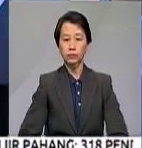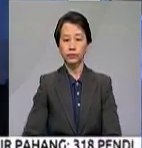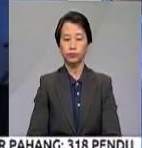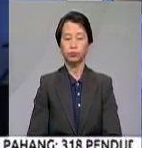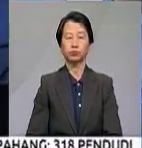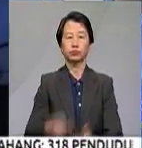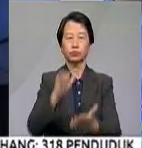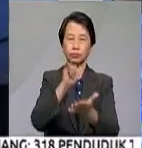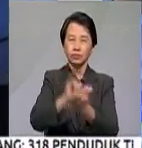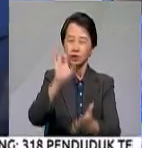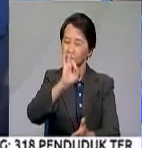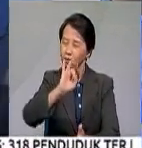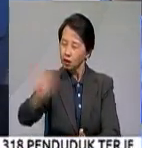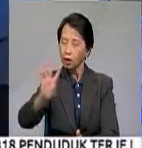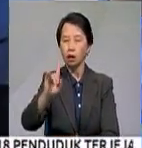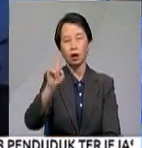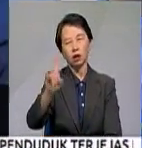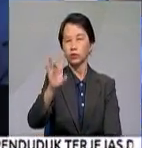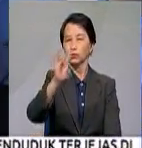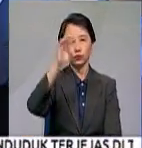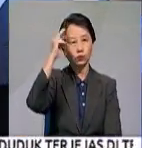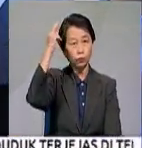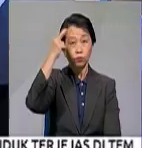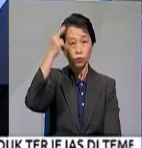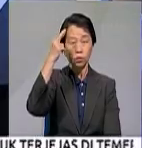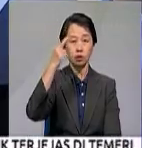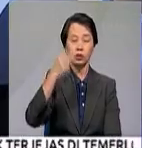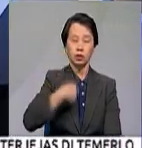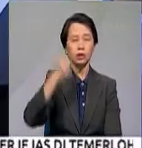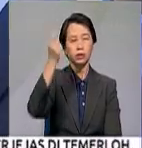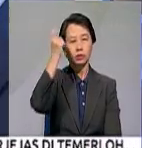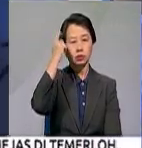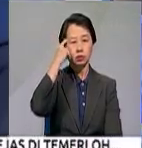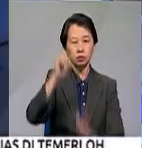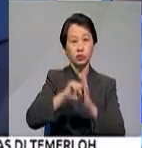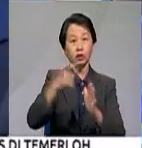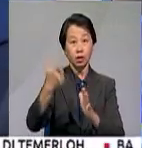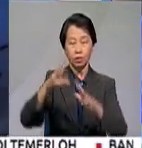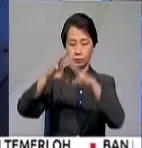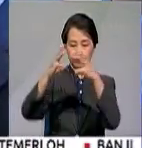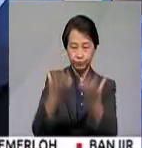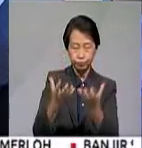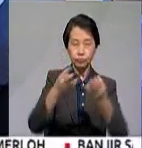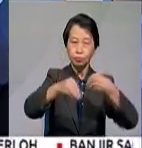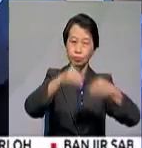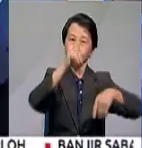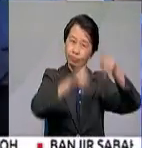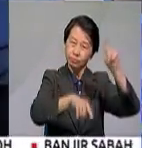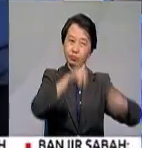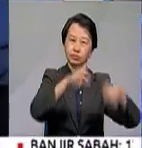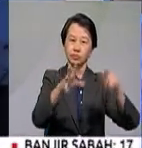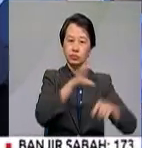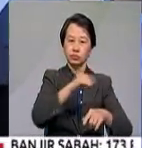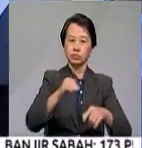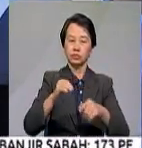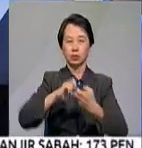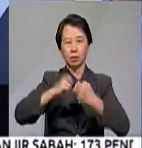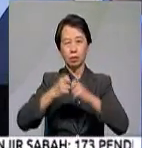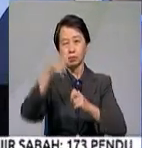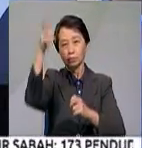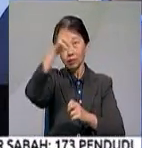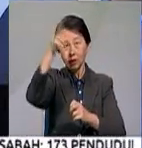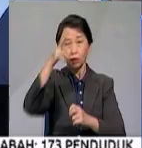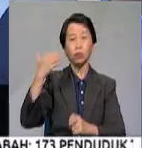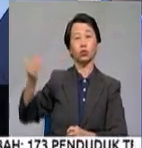Itu salah satu faktor sajalah. I think selain daripada global market and also the issue of governance, what happened in